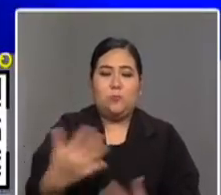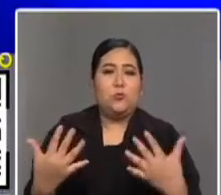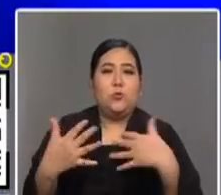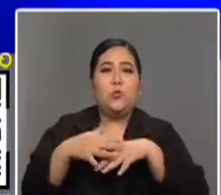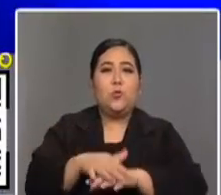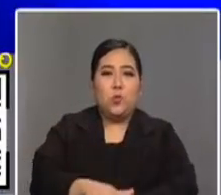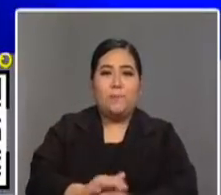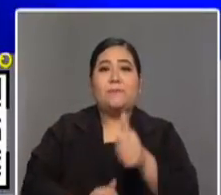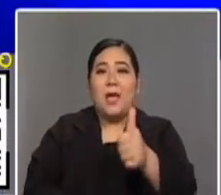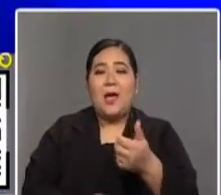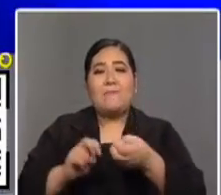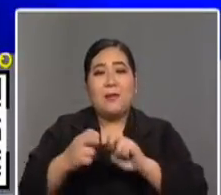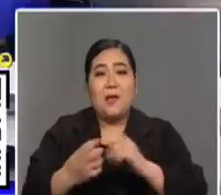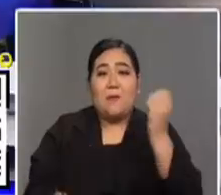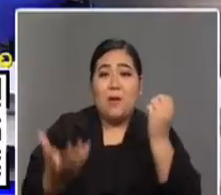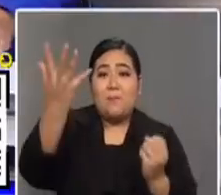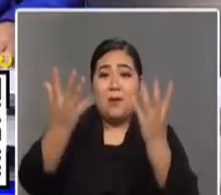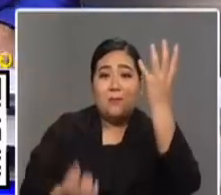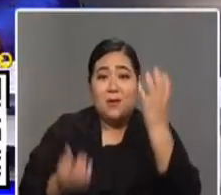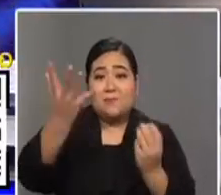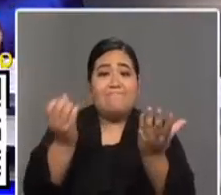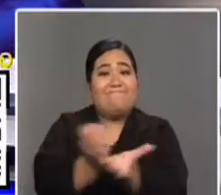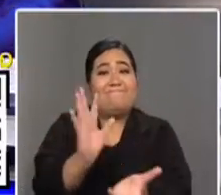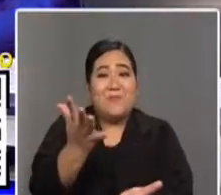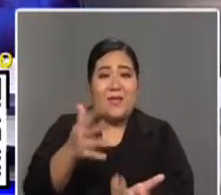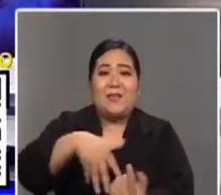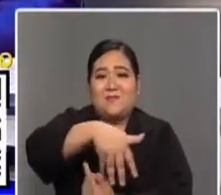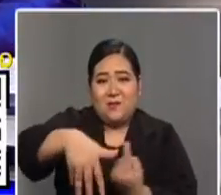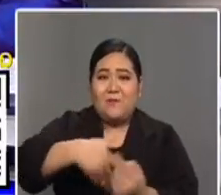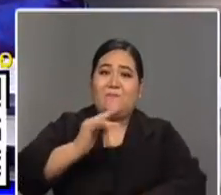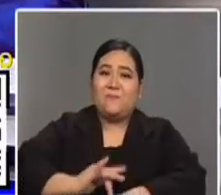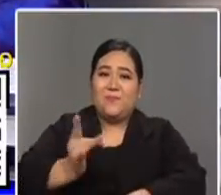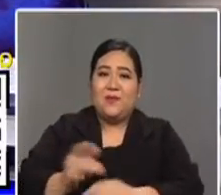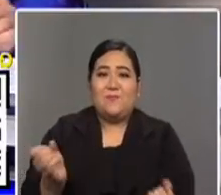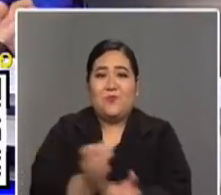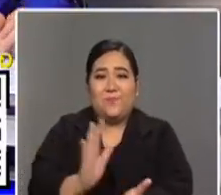ได้แต่ในที่สุดก็ไม่ทำลายป่าไม้ดีไหมครับไม่ทำลายทรัพยากรธรรมชาติสิ่งแวดล้อมนะ